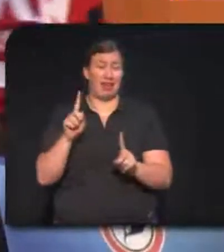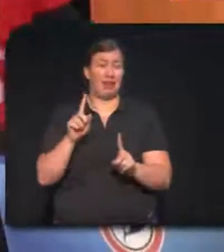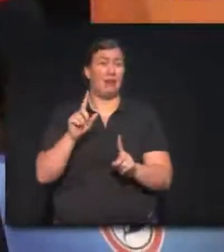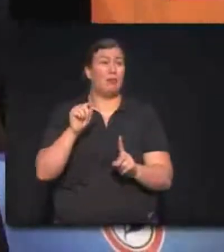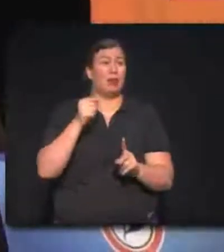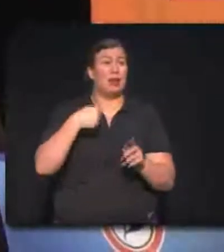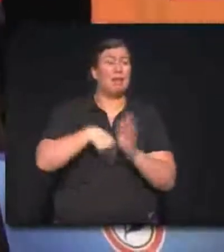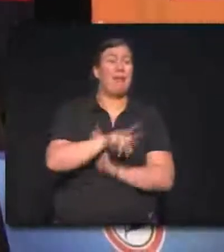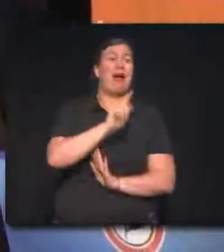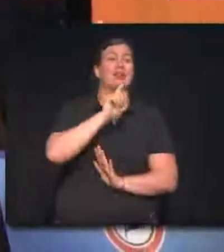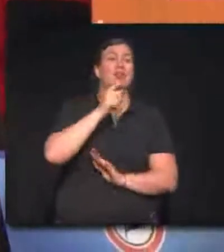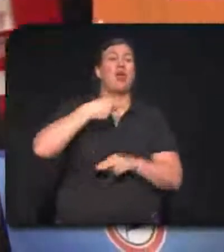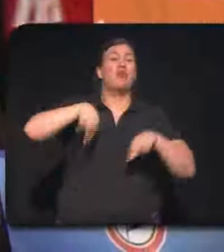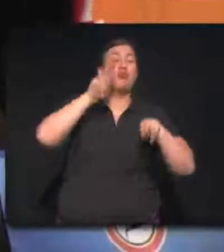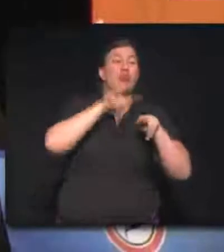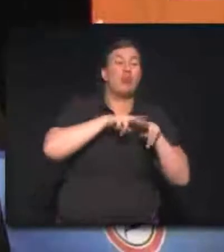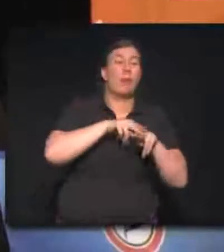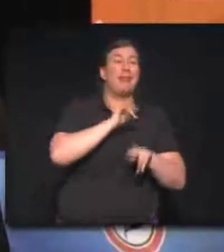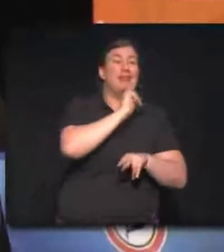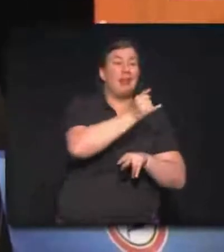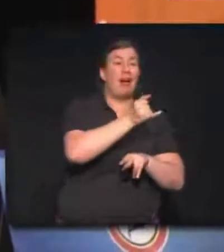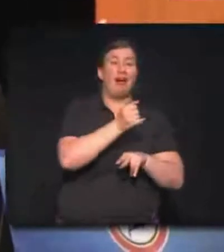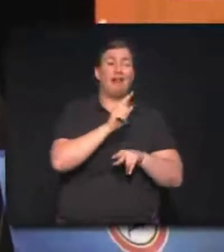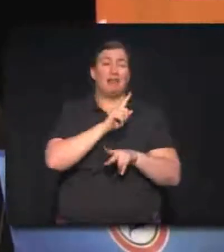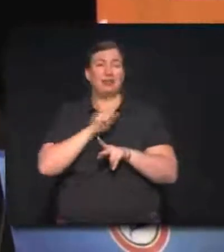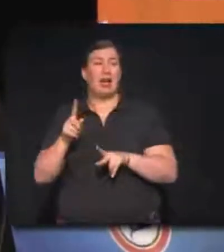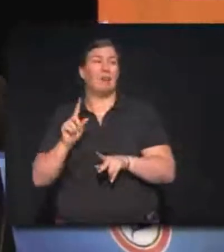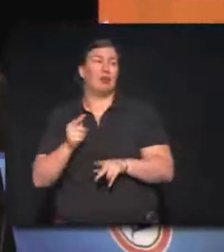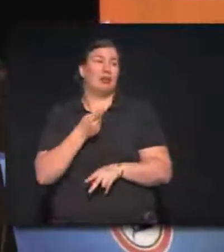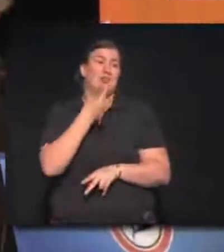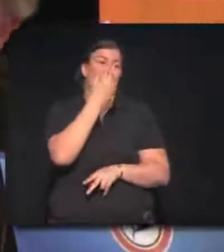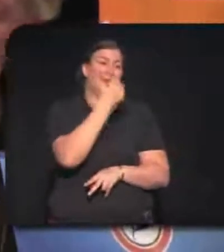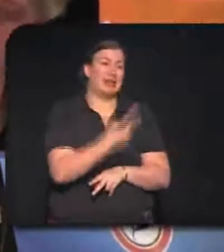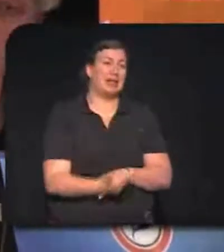stimmen damit hat dieser Antrag zwei Drittel erreicht